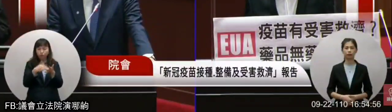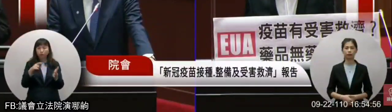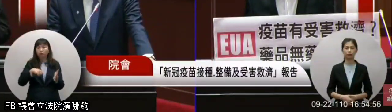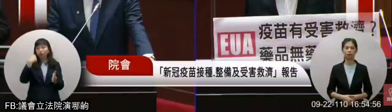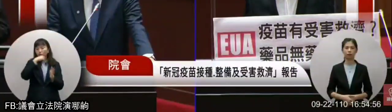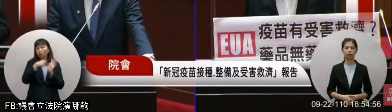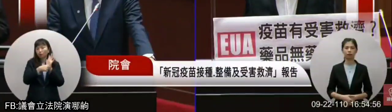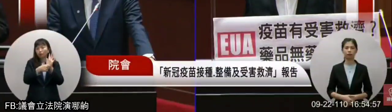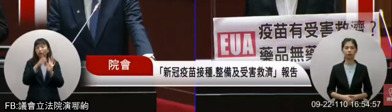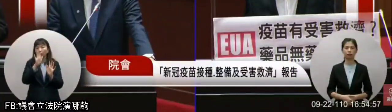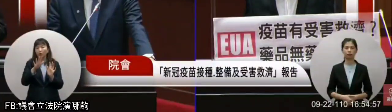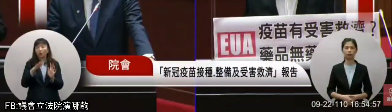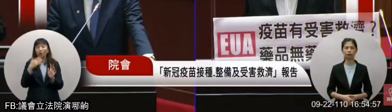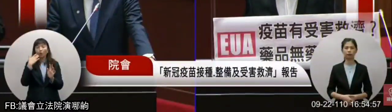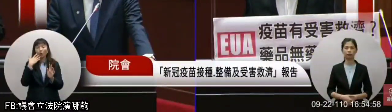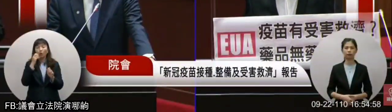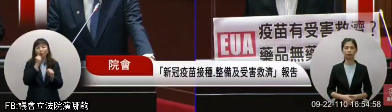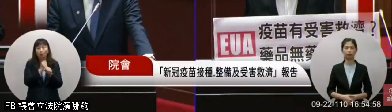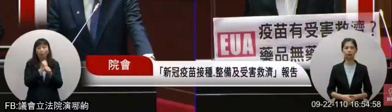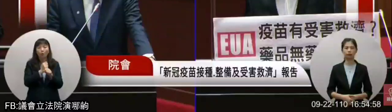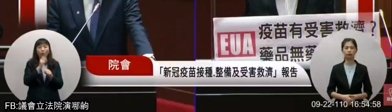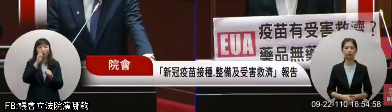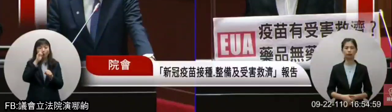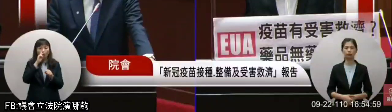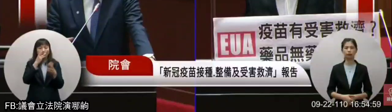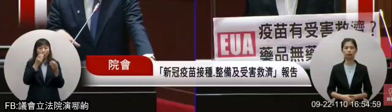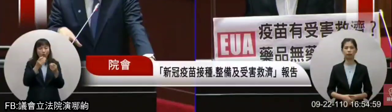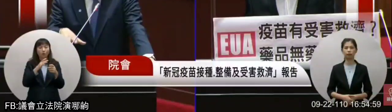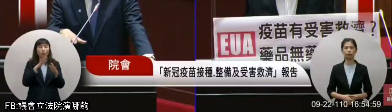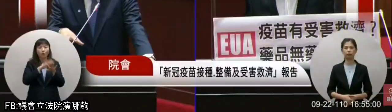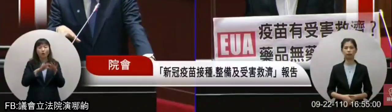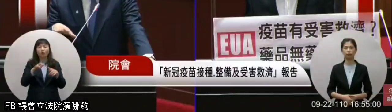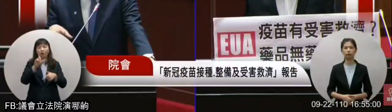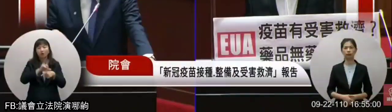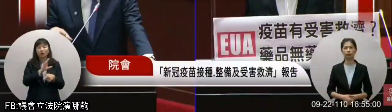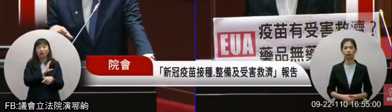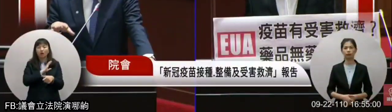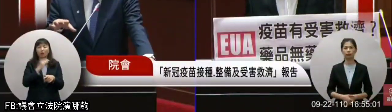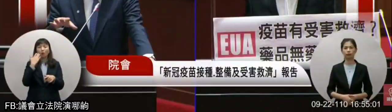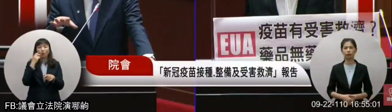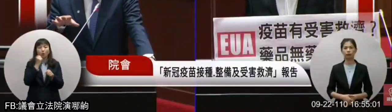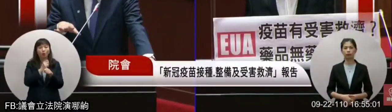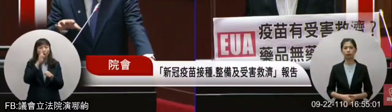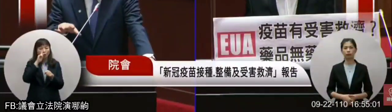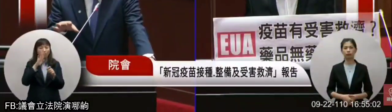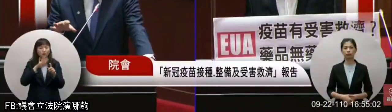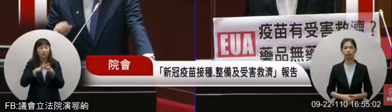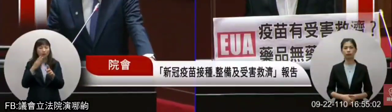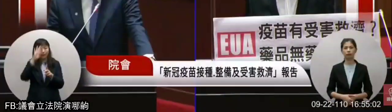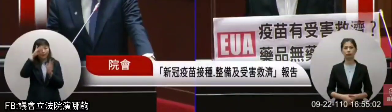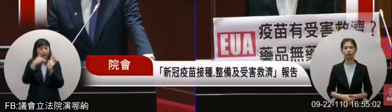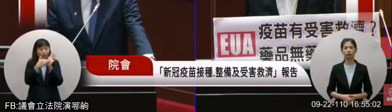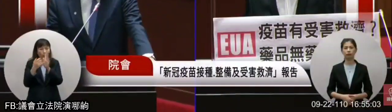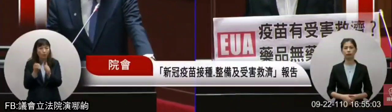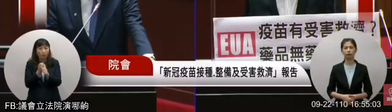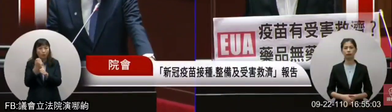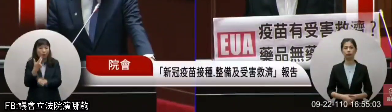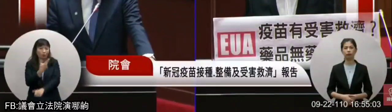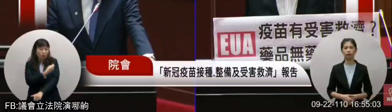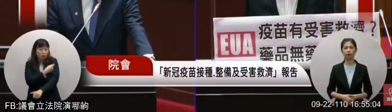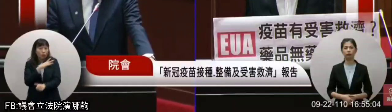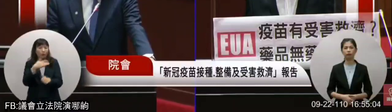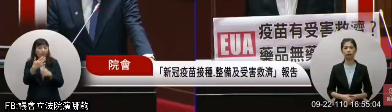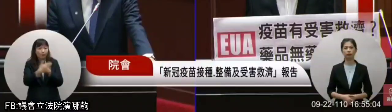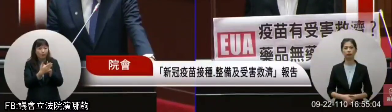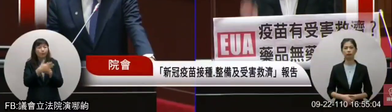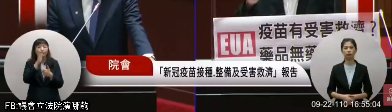的。那如果没有做，就不会有宕机啊。但是做的时候，我们对整体的疫情跟我们在控制疫苗的施打是蛮有帮